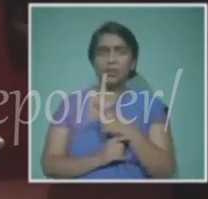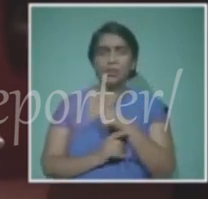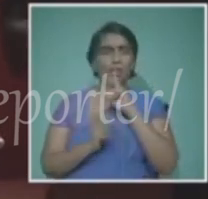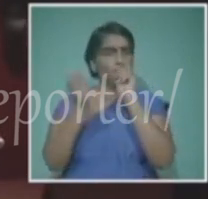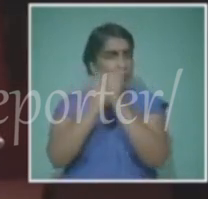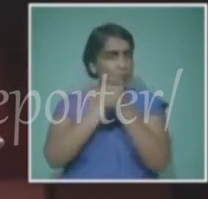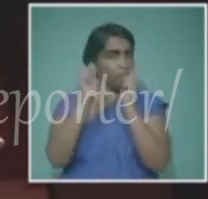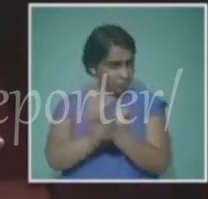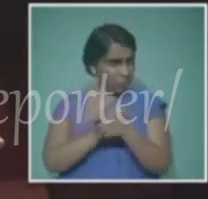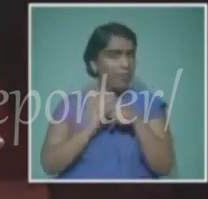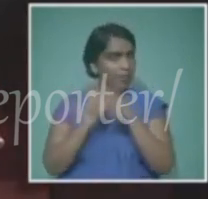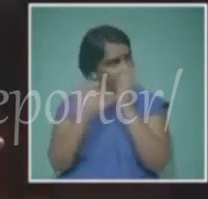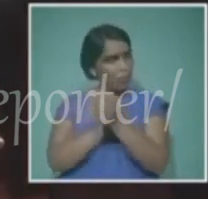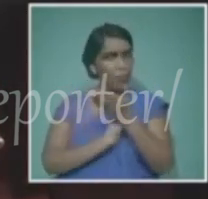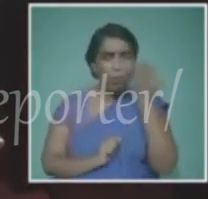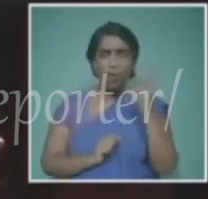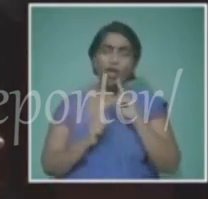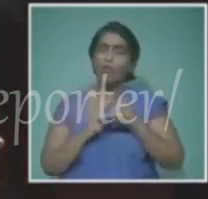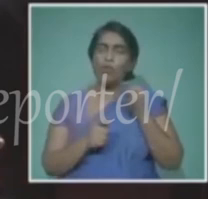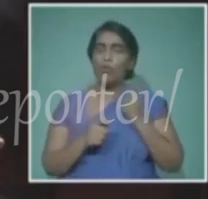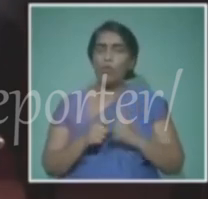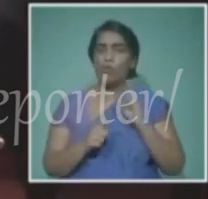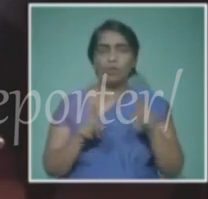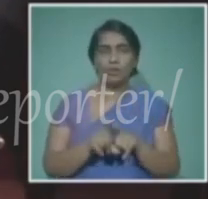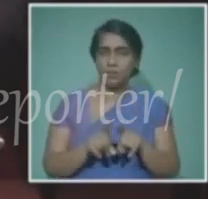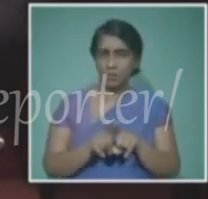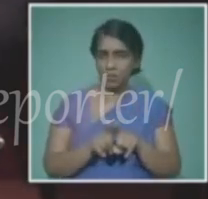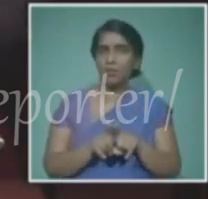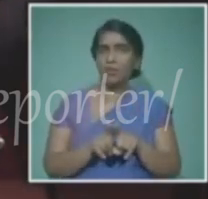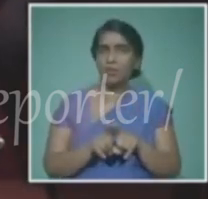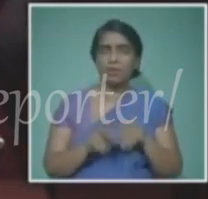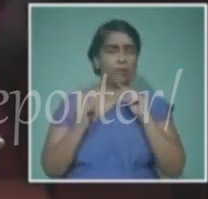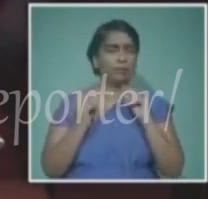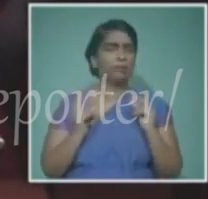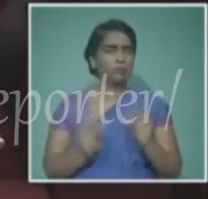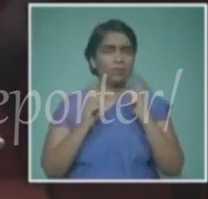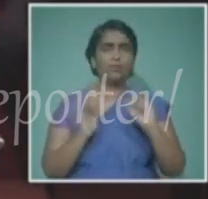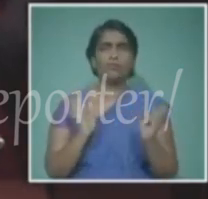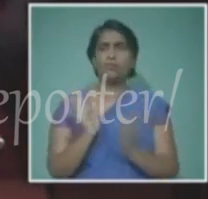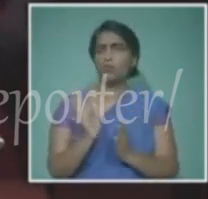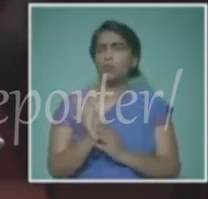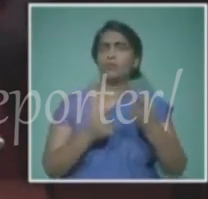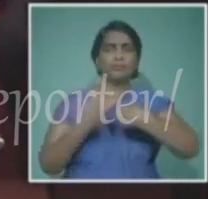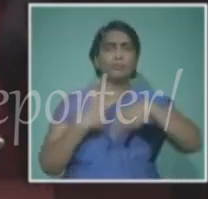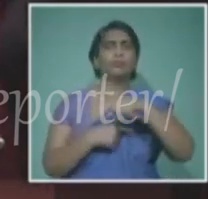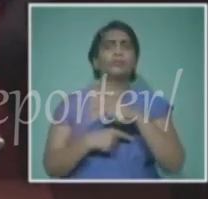සංශෝධන ඉදිරිපත් වෙනවද නැද්ද. උදාහරණයක් වශයෙන් හිටි හැටියේම කමිටි ස්ටේජ් එකේ